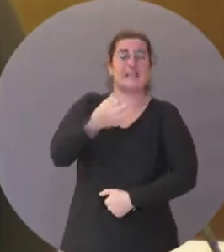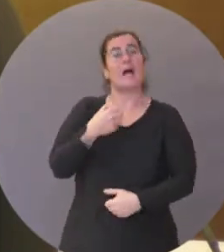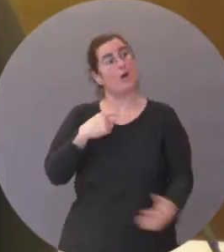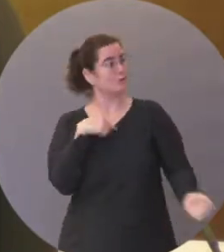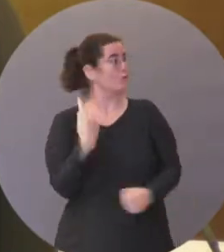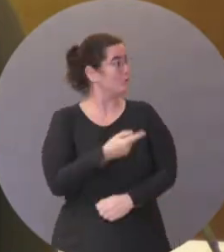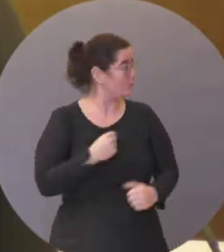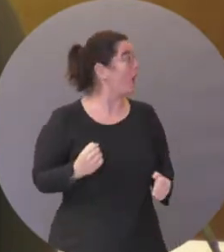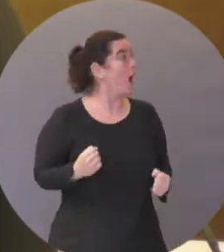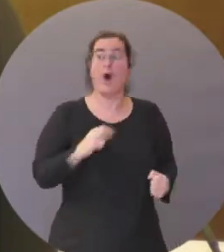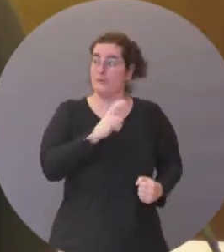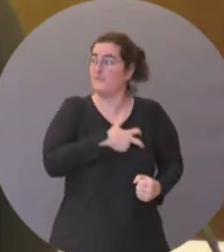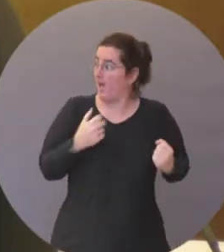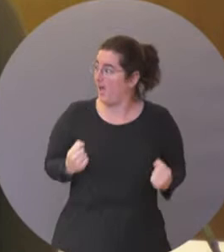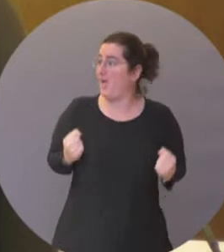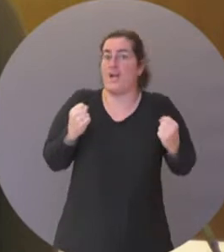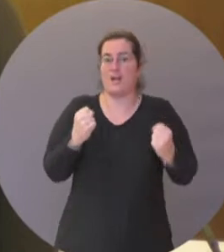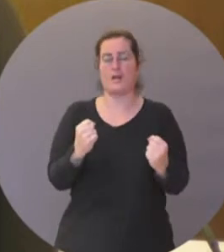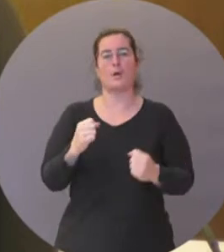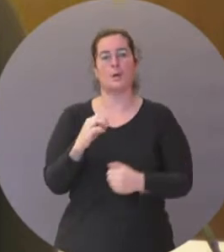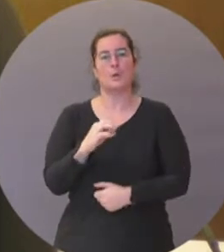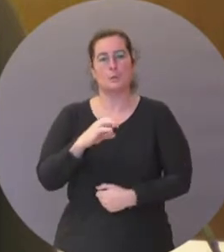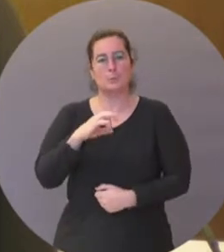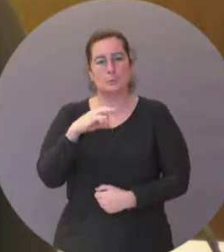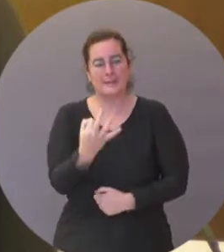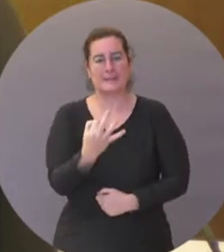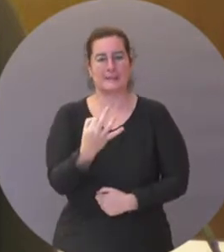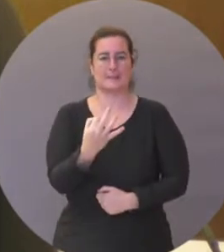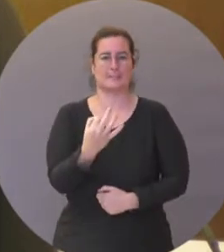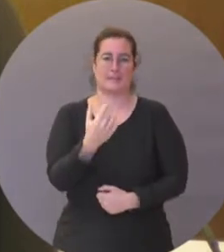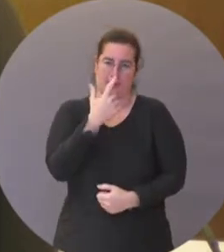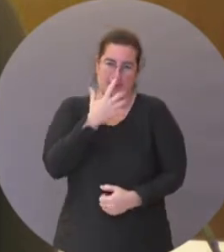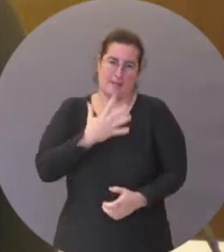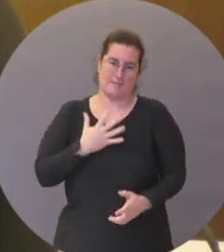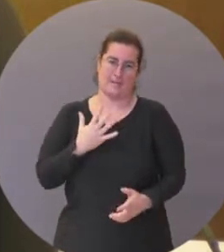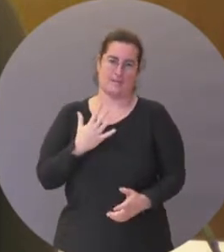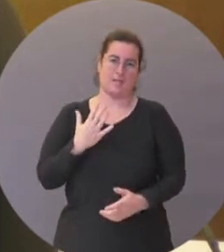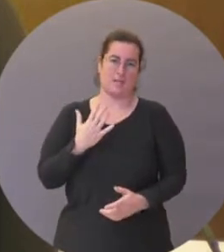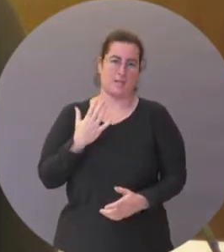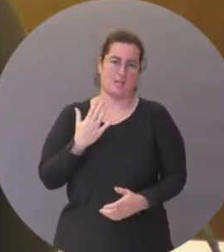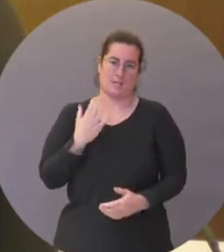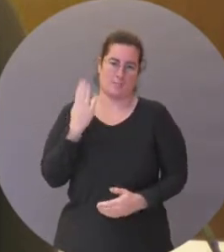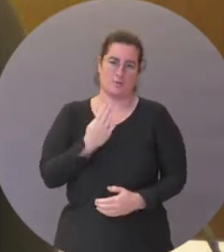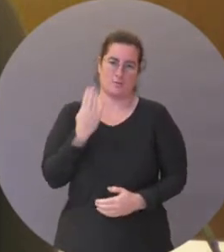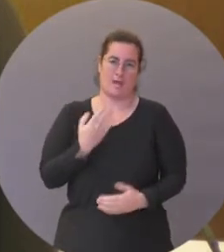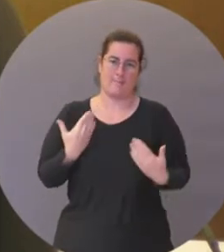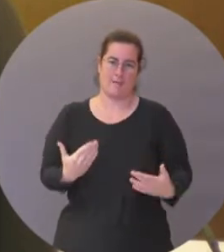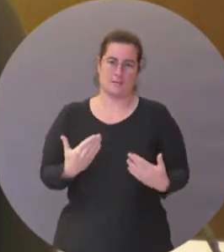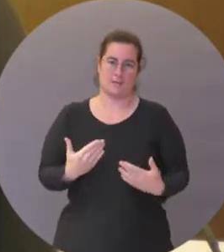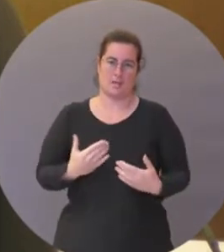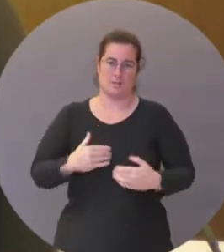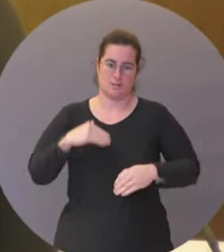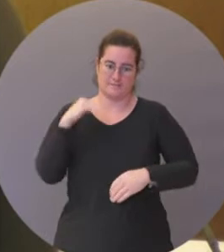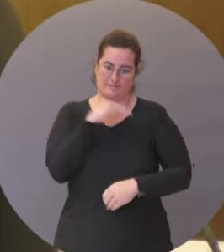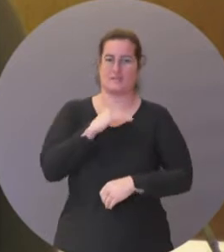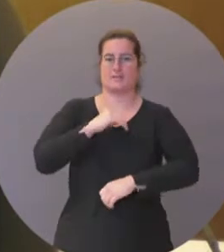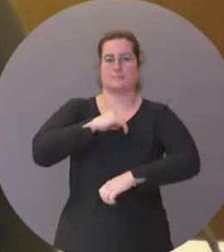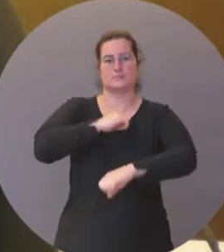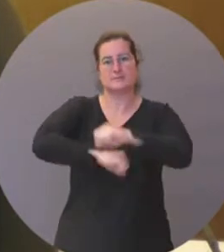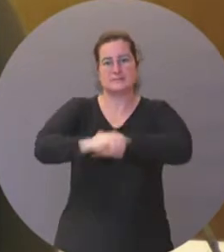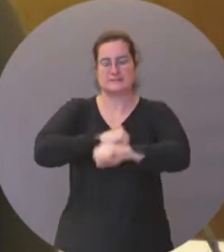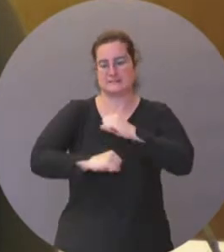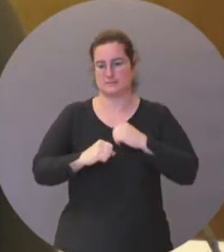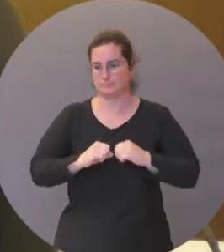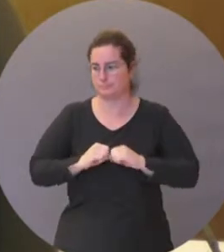mais je pense que on a intérêt à passer la démultiplier et c'est dans l'intérêt de